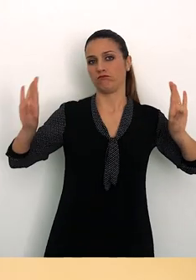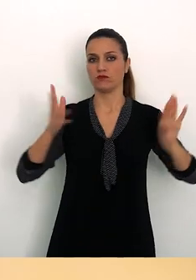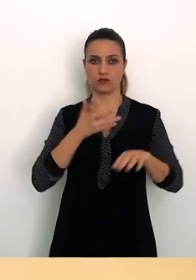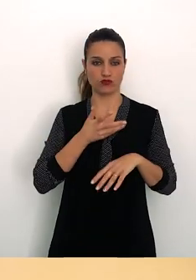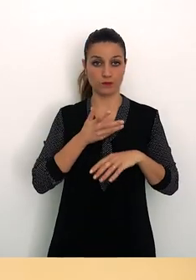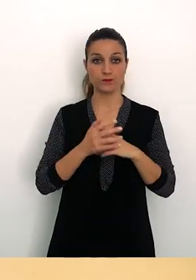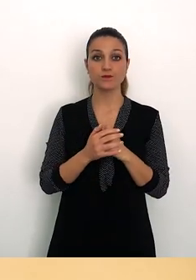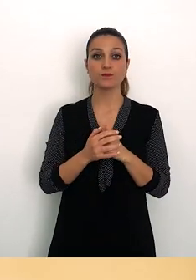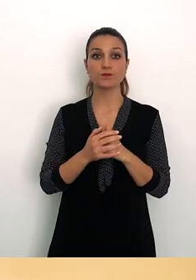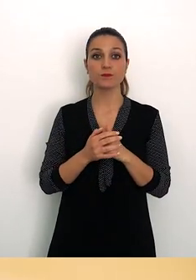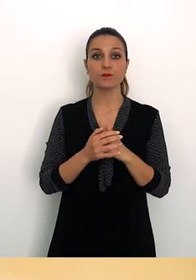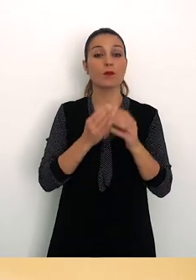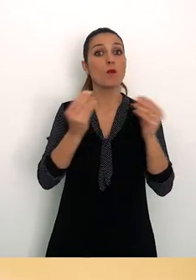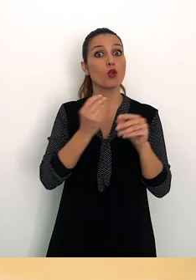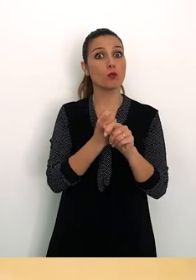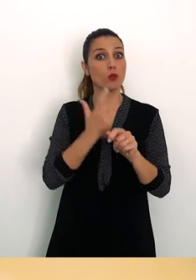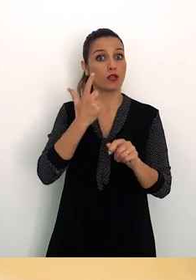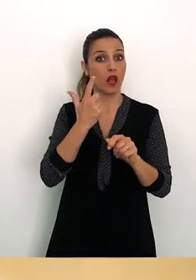pareti laterali.